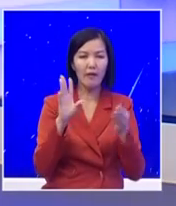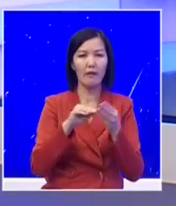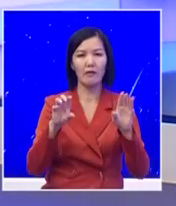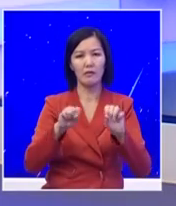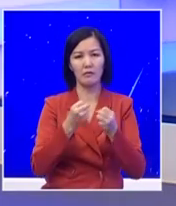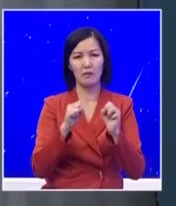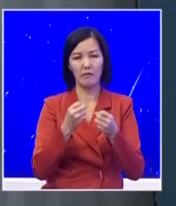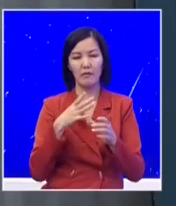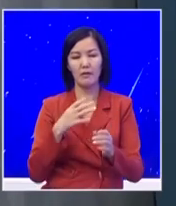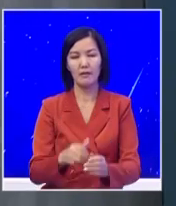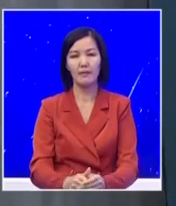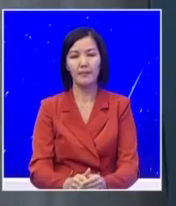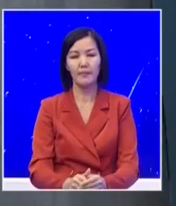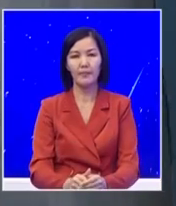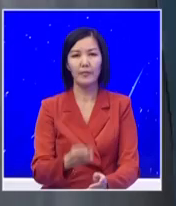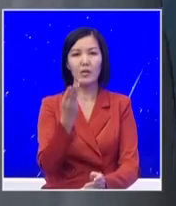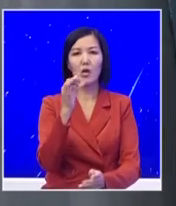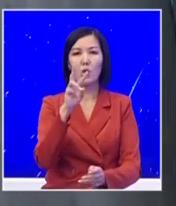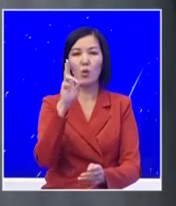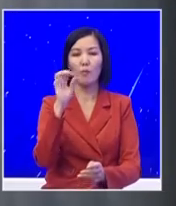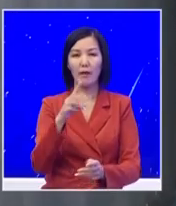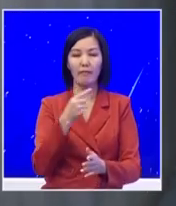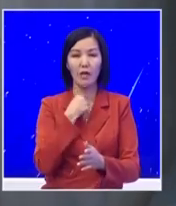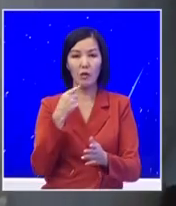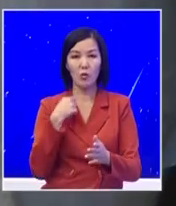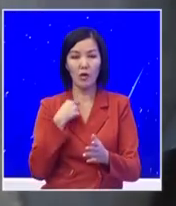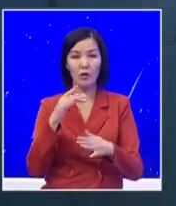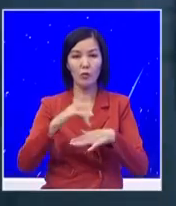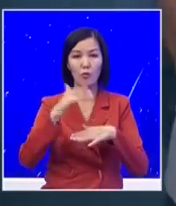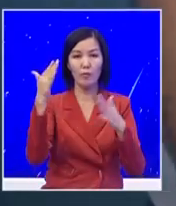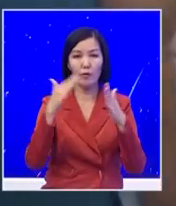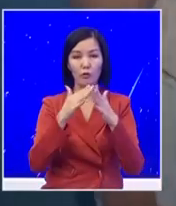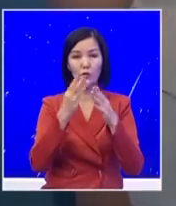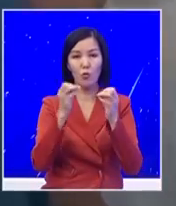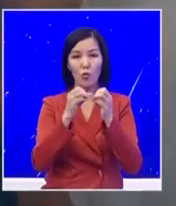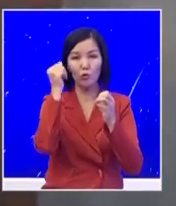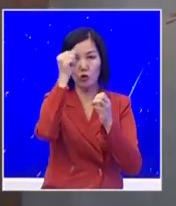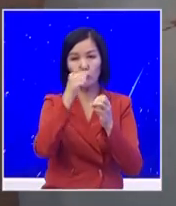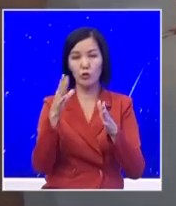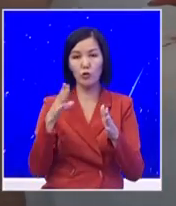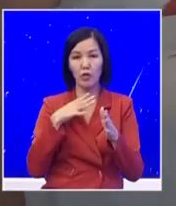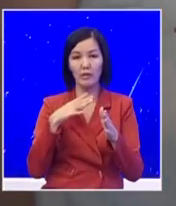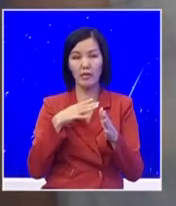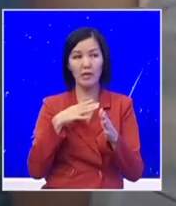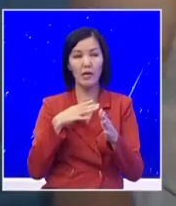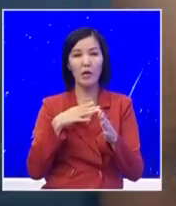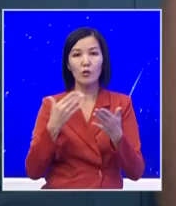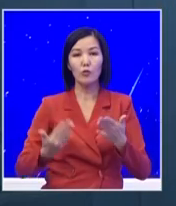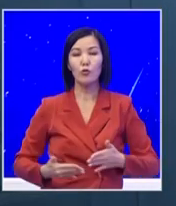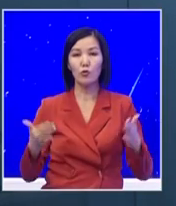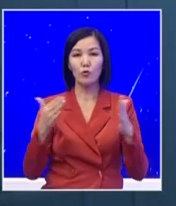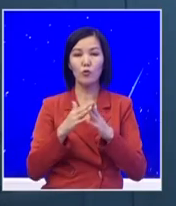қалалықтар. Шолпан Тіленшинова, талдықорғандық, көпқабатты мына үйде 10 жылдан бері тұрады. Айтуынша тұрғын үйдегі